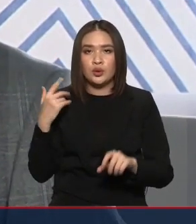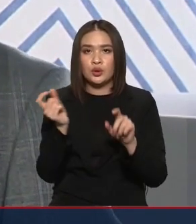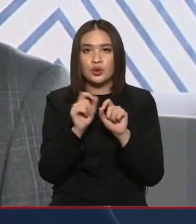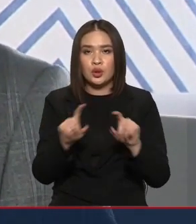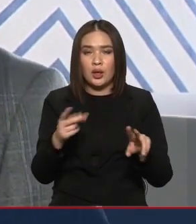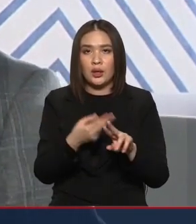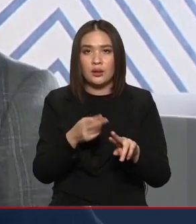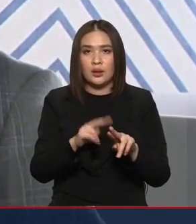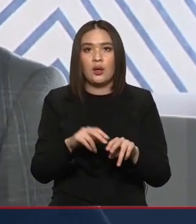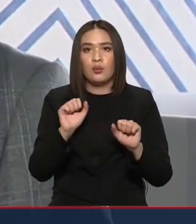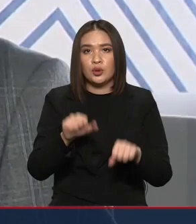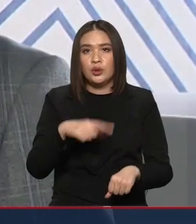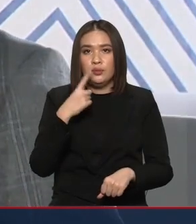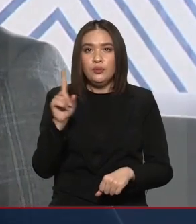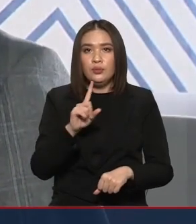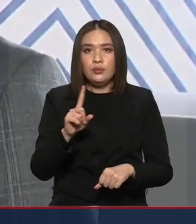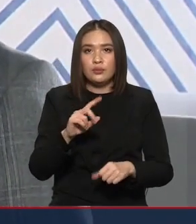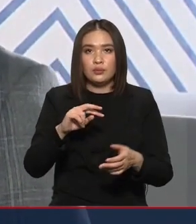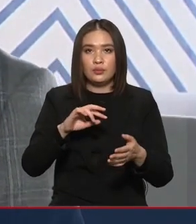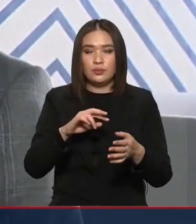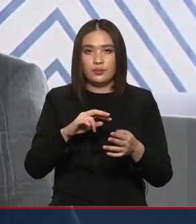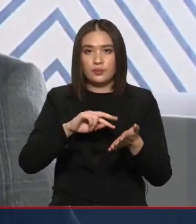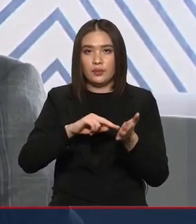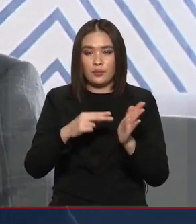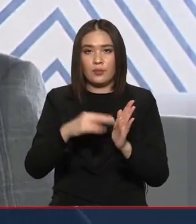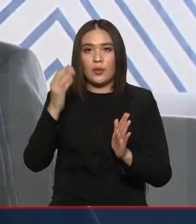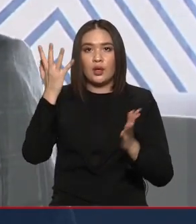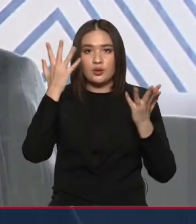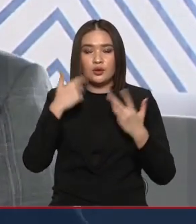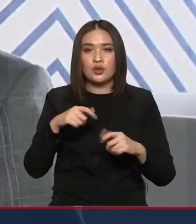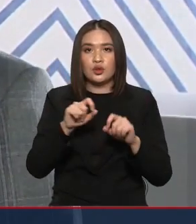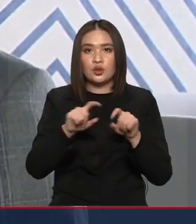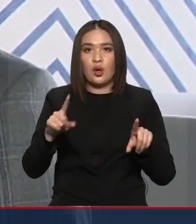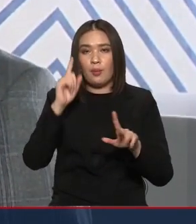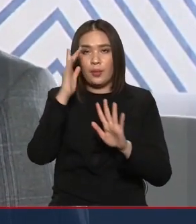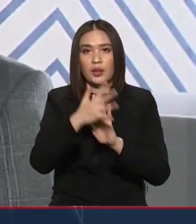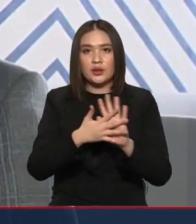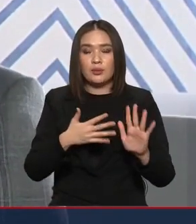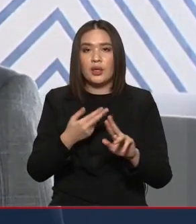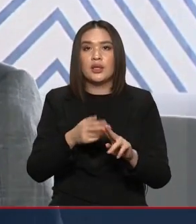Это можно сказать это проект комфортные школы в самом понимании